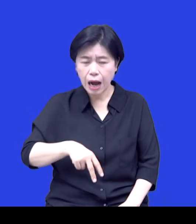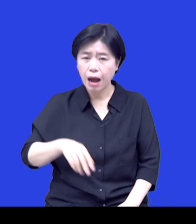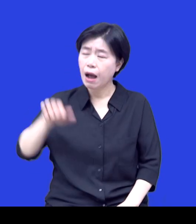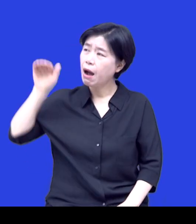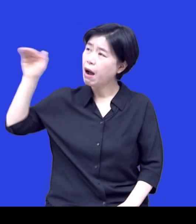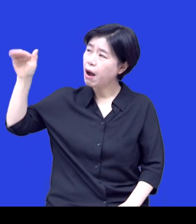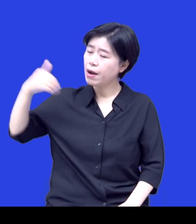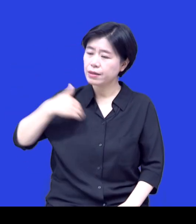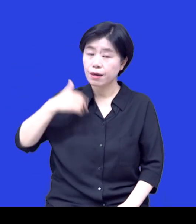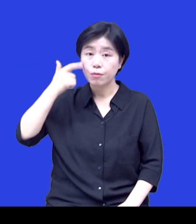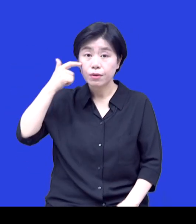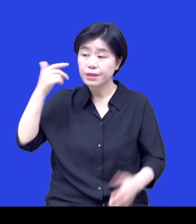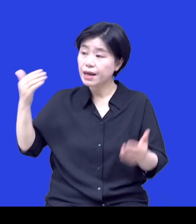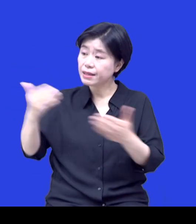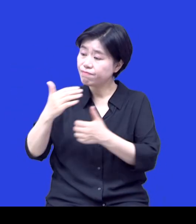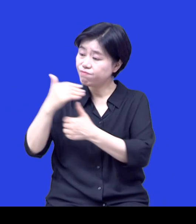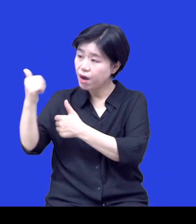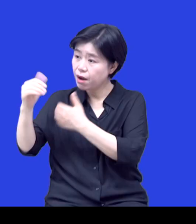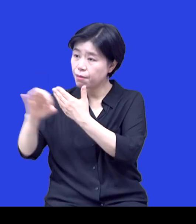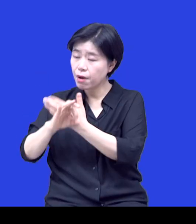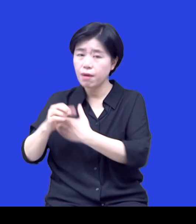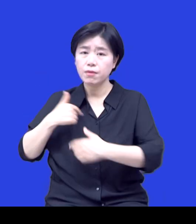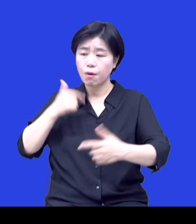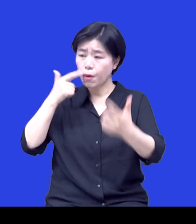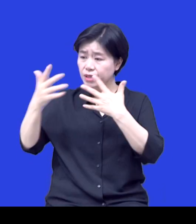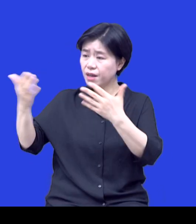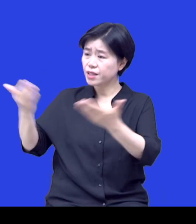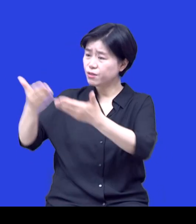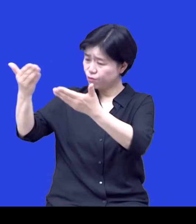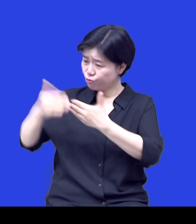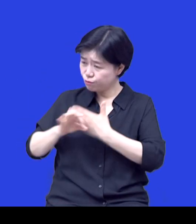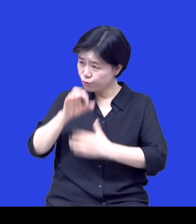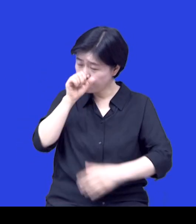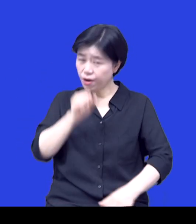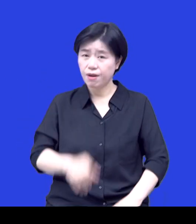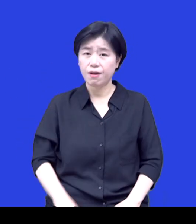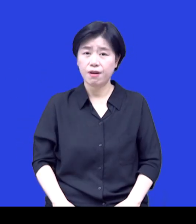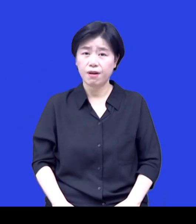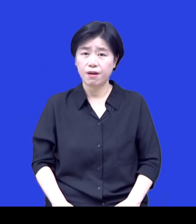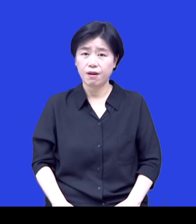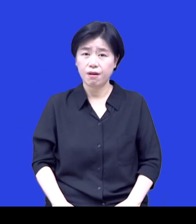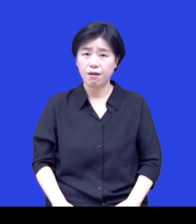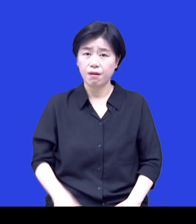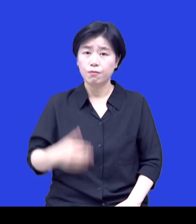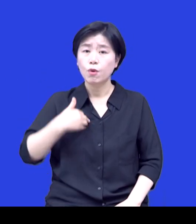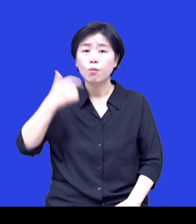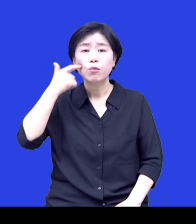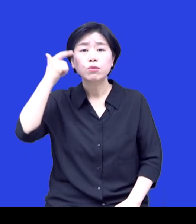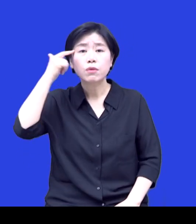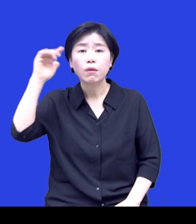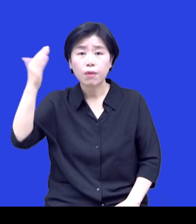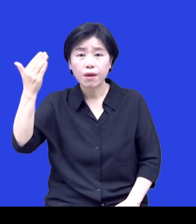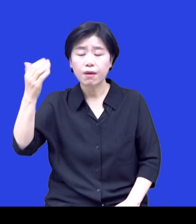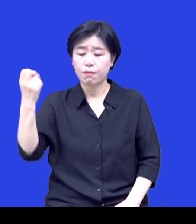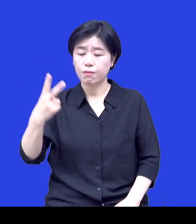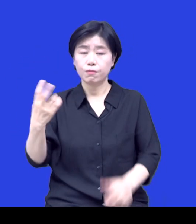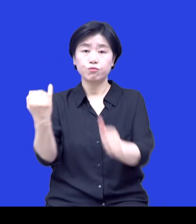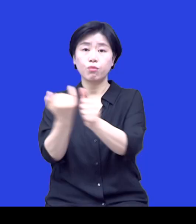목회자로 부르셨으면 좀 이렇게 확실하게 써주셔야지 창피하게 목사 되고 막